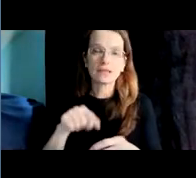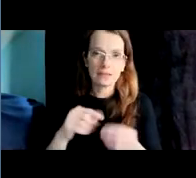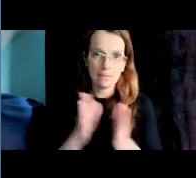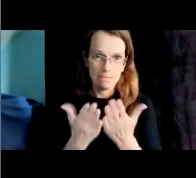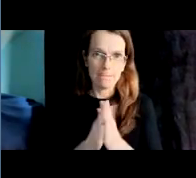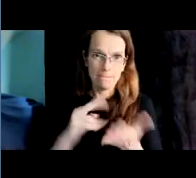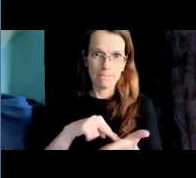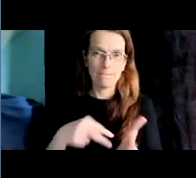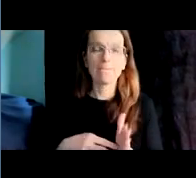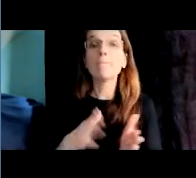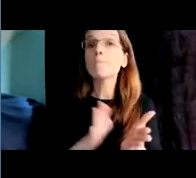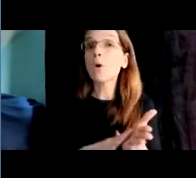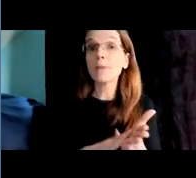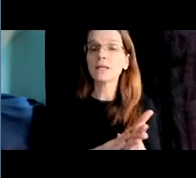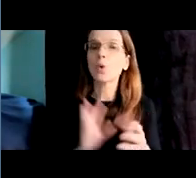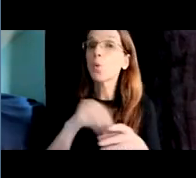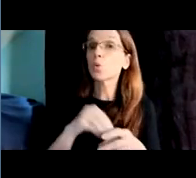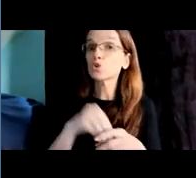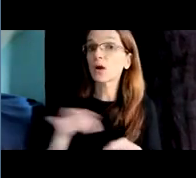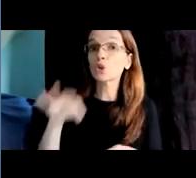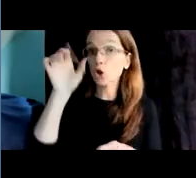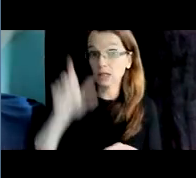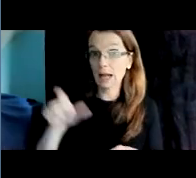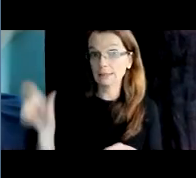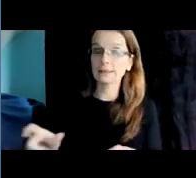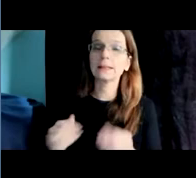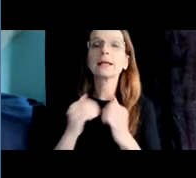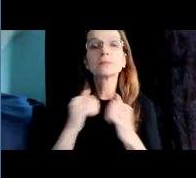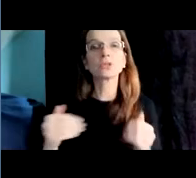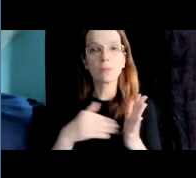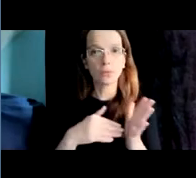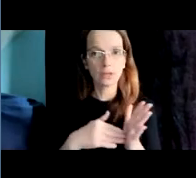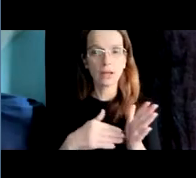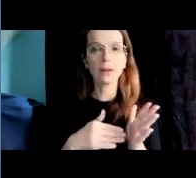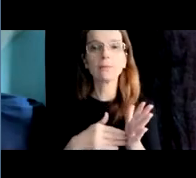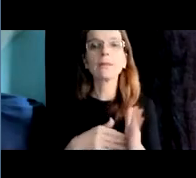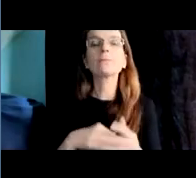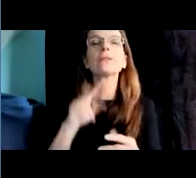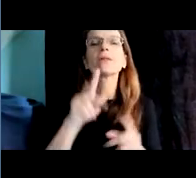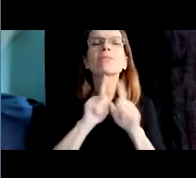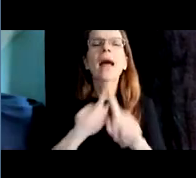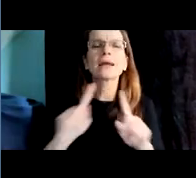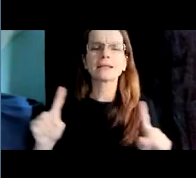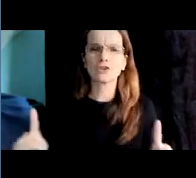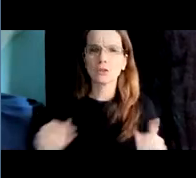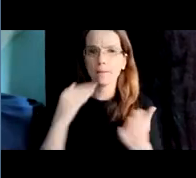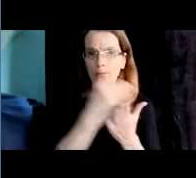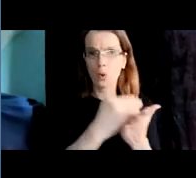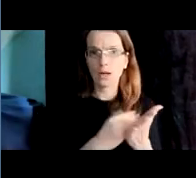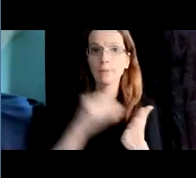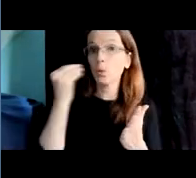monografije pomeni vključevanje odraslih oseb s posebnimi potrebami v najrazličnejše programe učenja